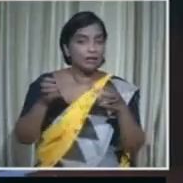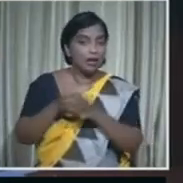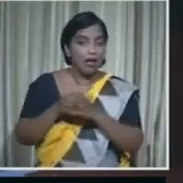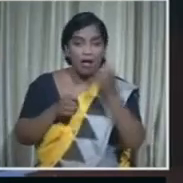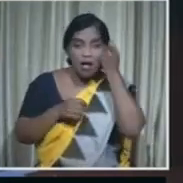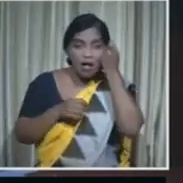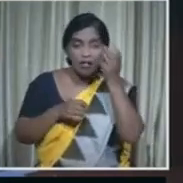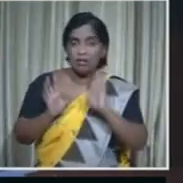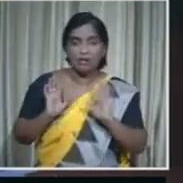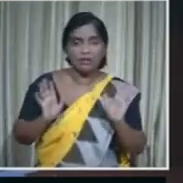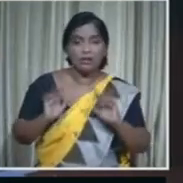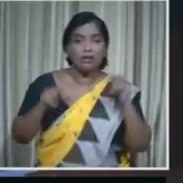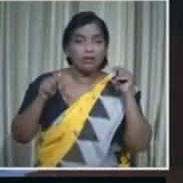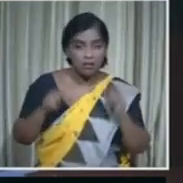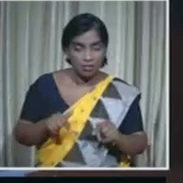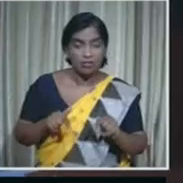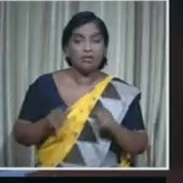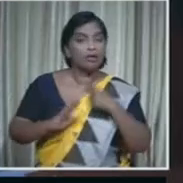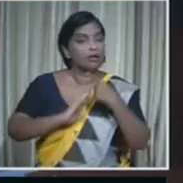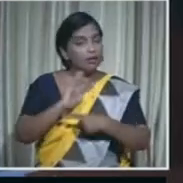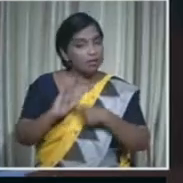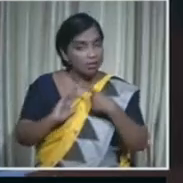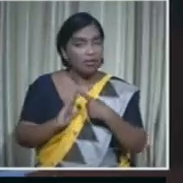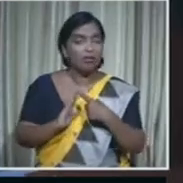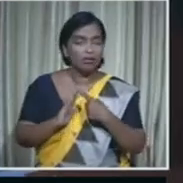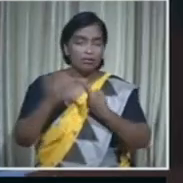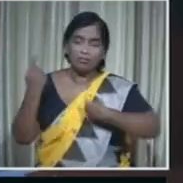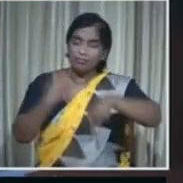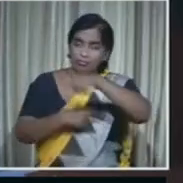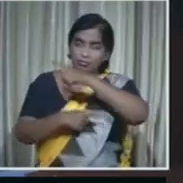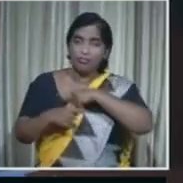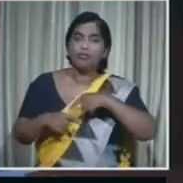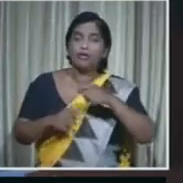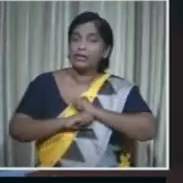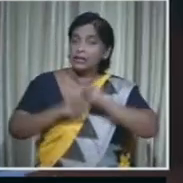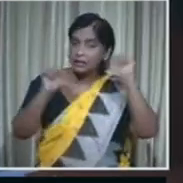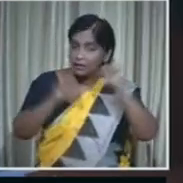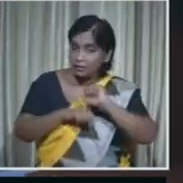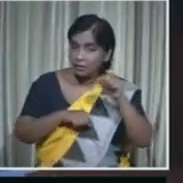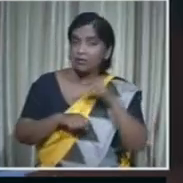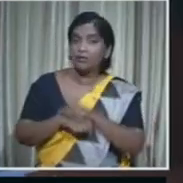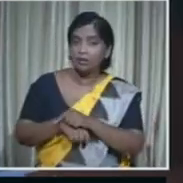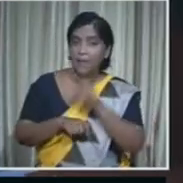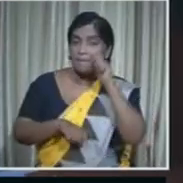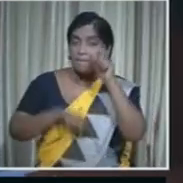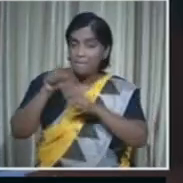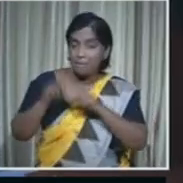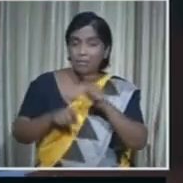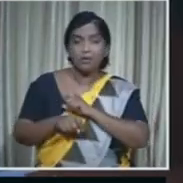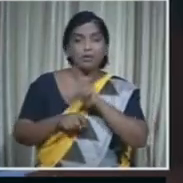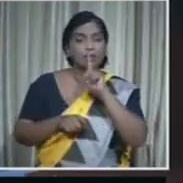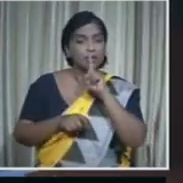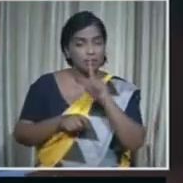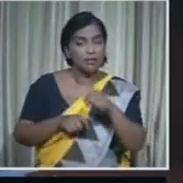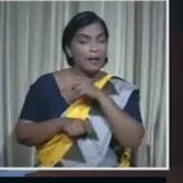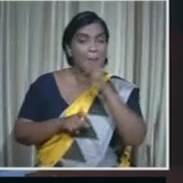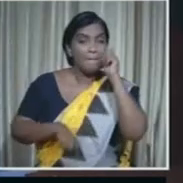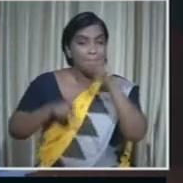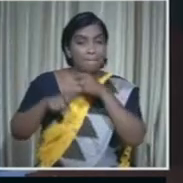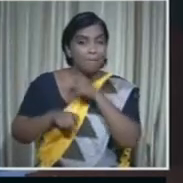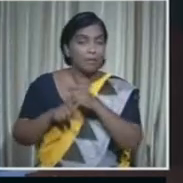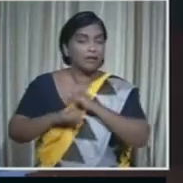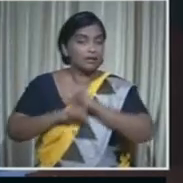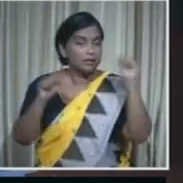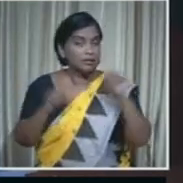නෙවෙයි. අද මේක රට පුරා පැන නගමින් තිබෙන මේ උද්ඝෝෂණවල මේ ජනතාවගේ නැගිටීම්වල මේ ජනතාවගේ